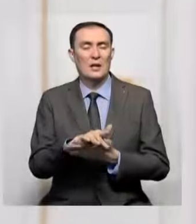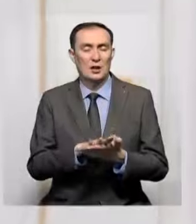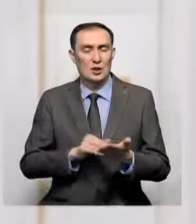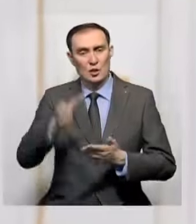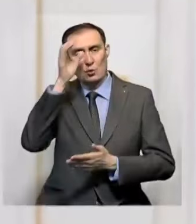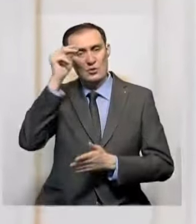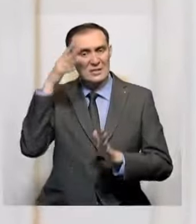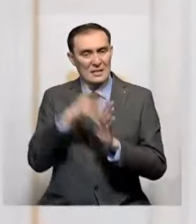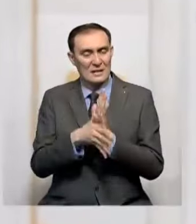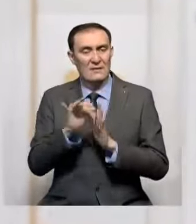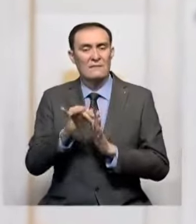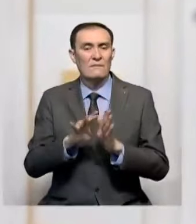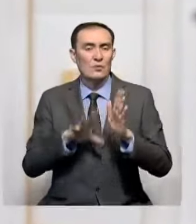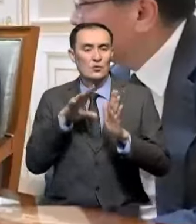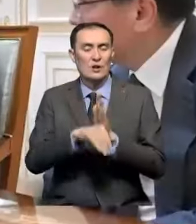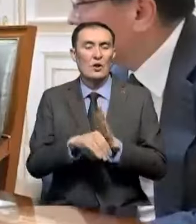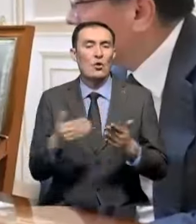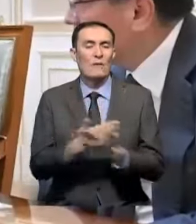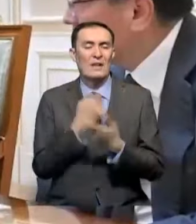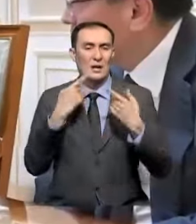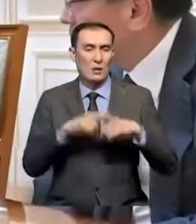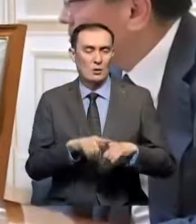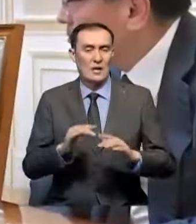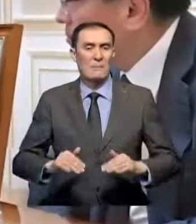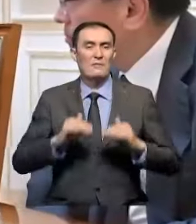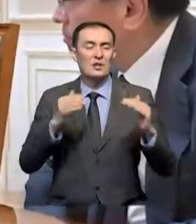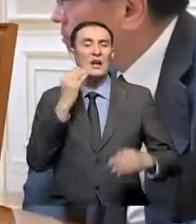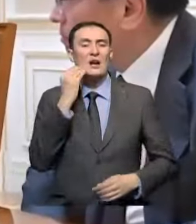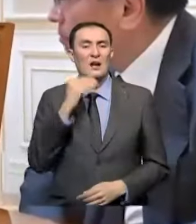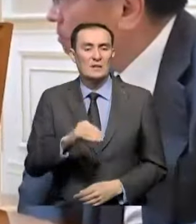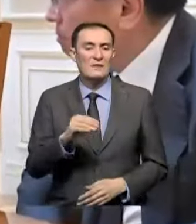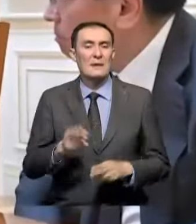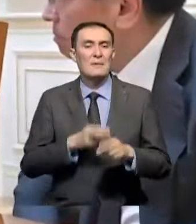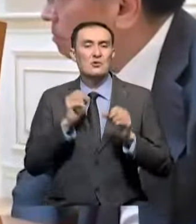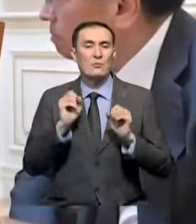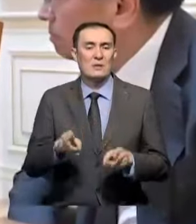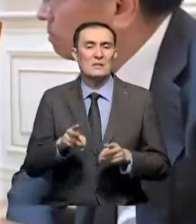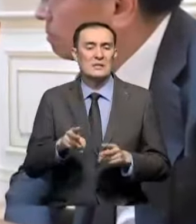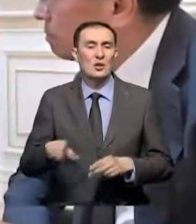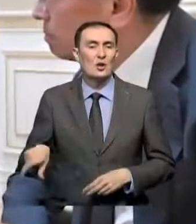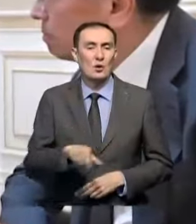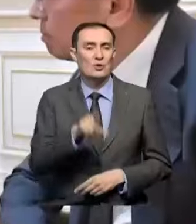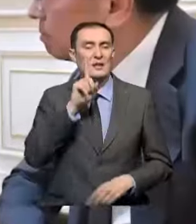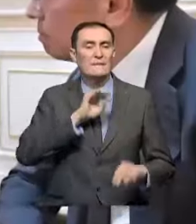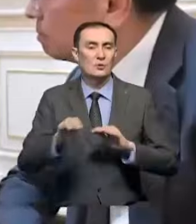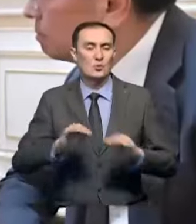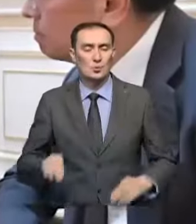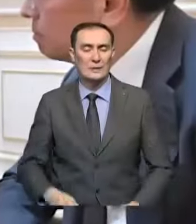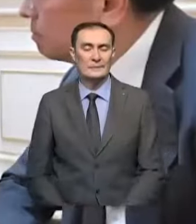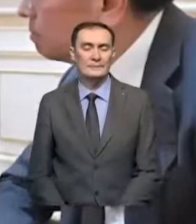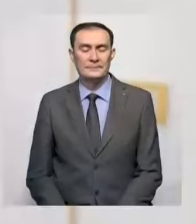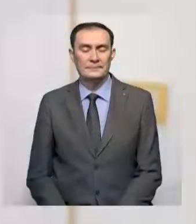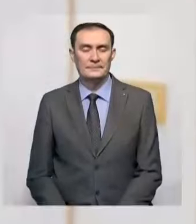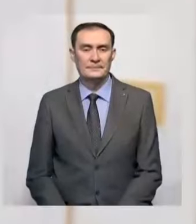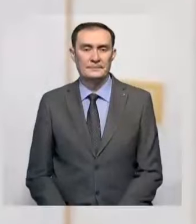Научные исследования и внедрять передовые технологии для повышения качества и безопасности дорожной инфраструктуры